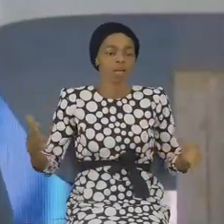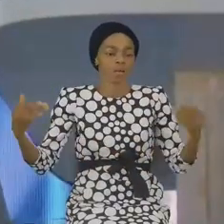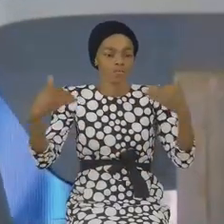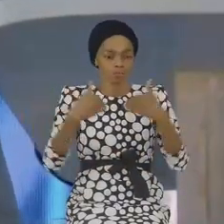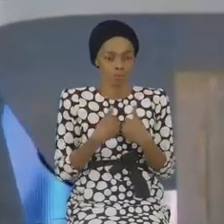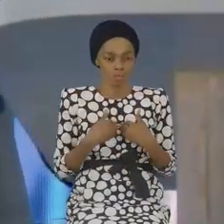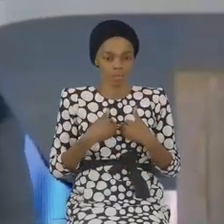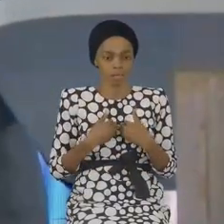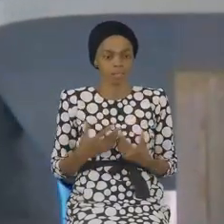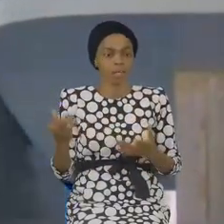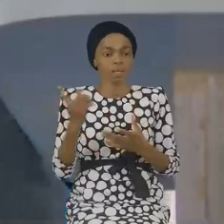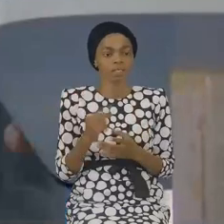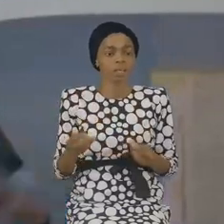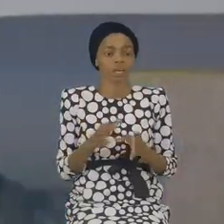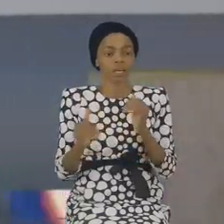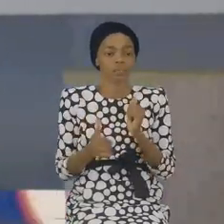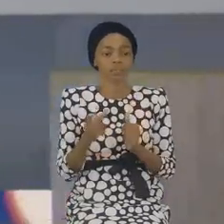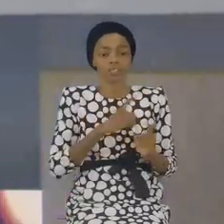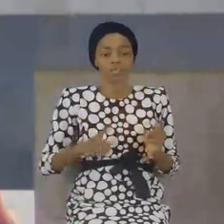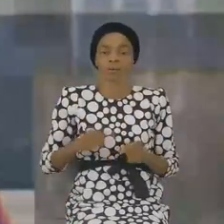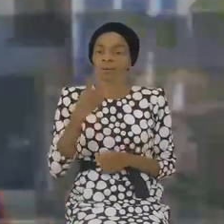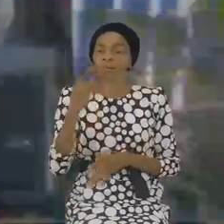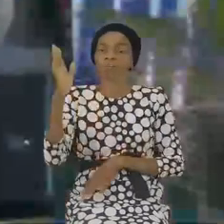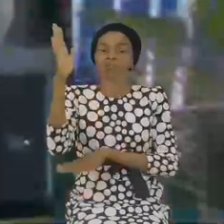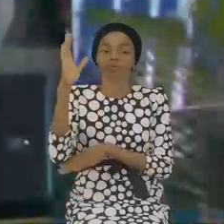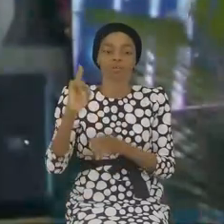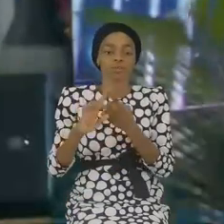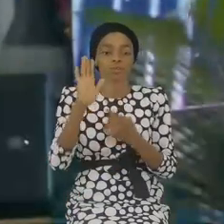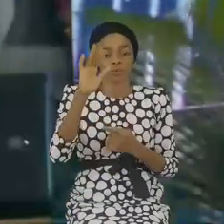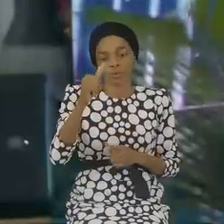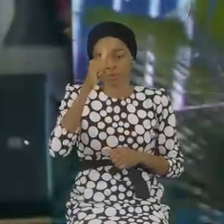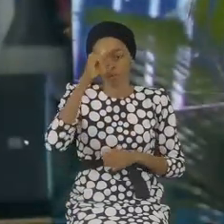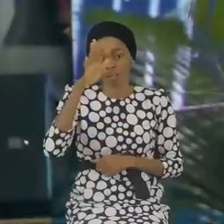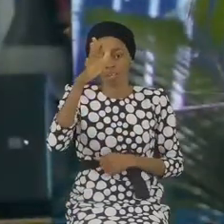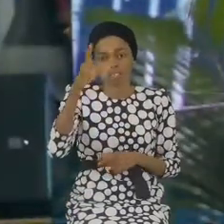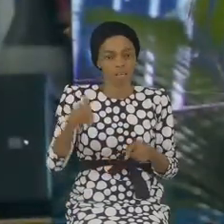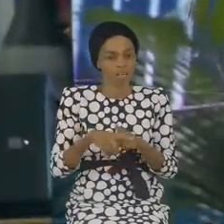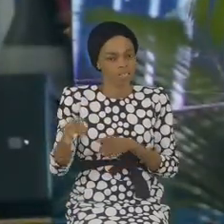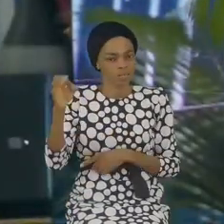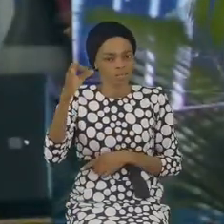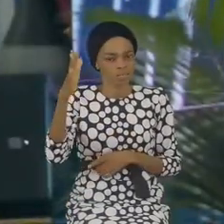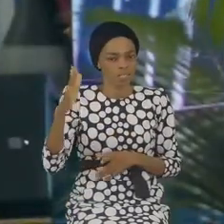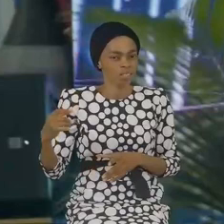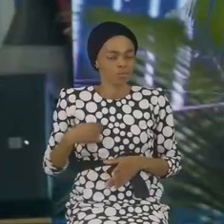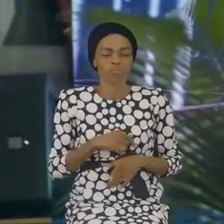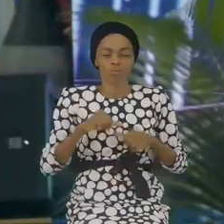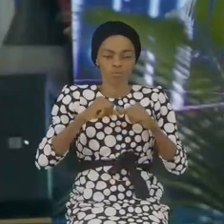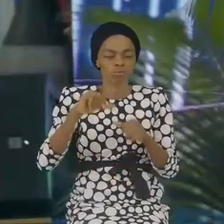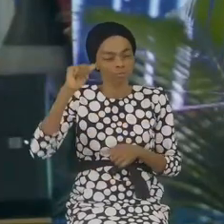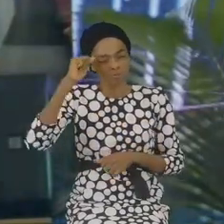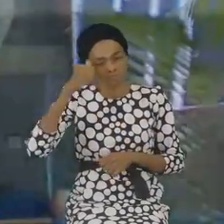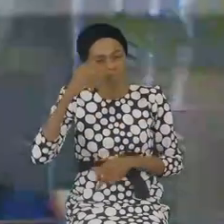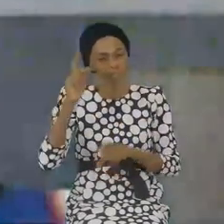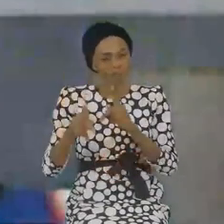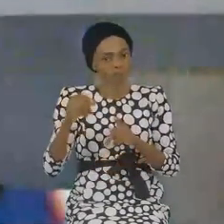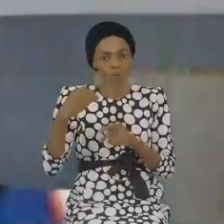À entrer en possession du pays que l'Éternel a juré à vos pères de vous donner. En tant que ministre, nous devons continuer à rappeler au peuple le